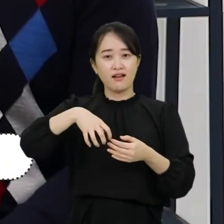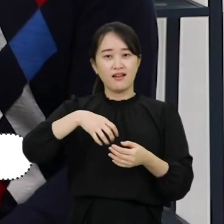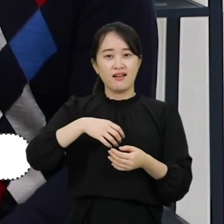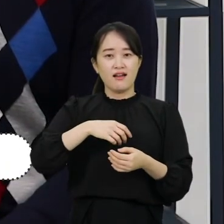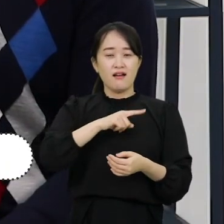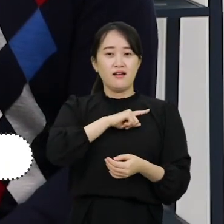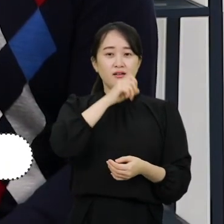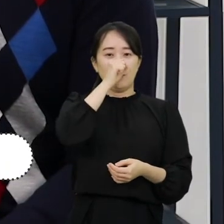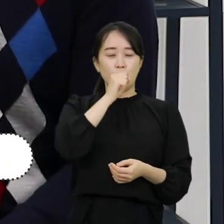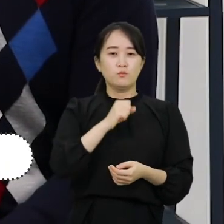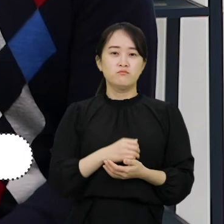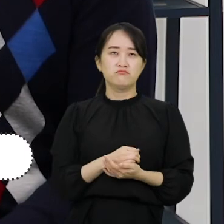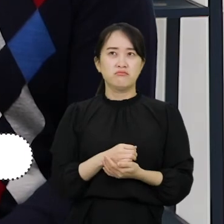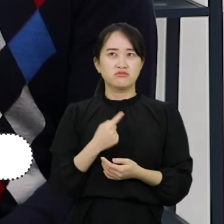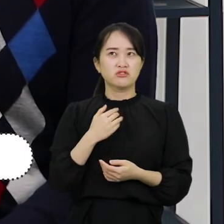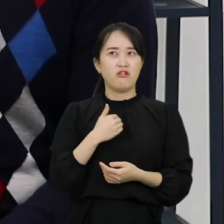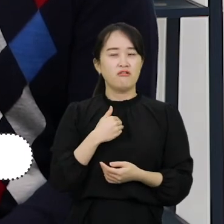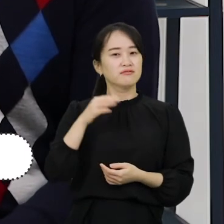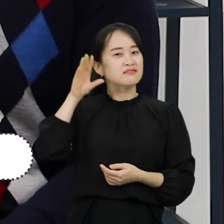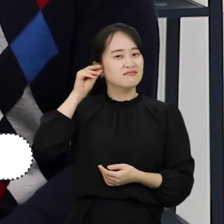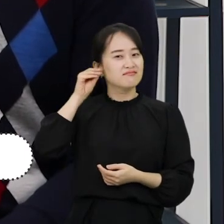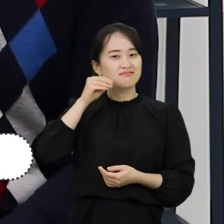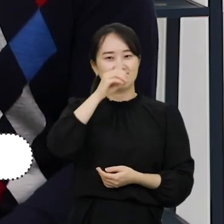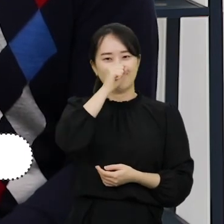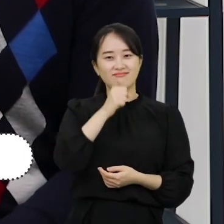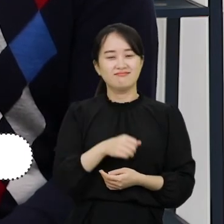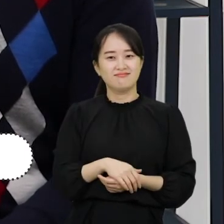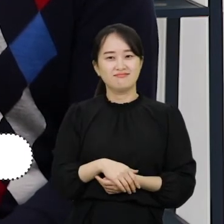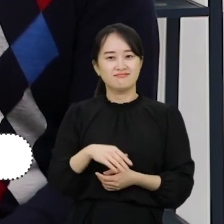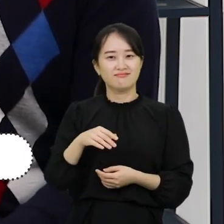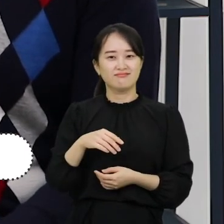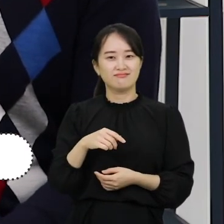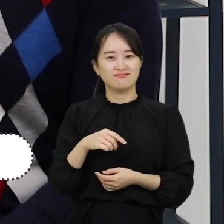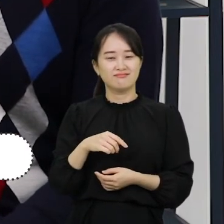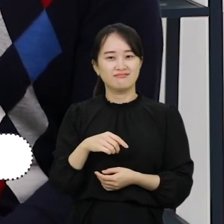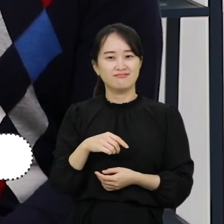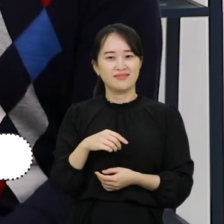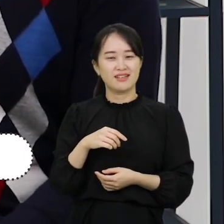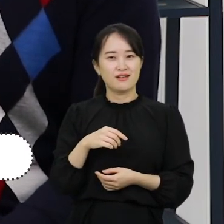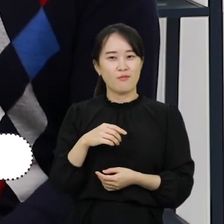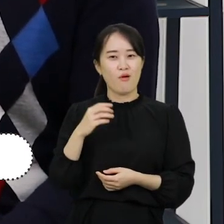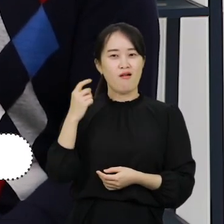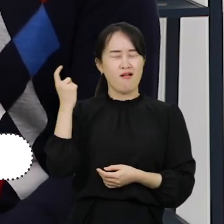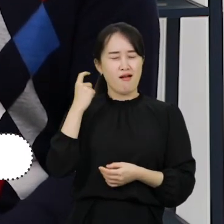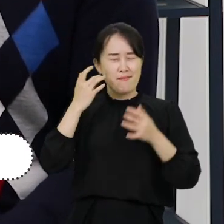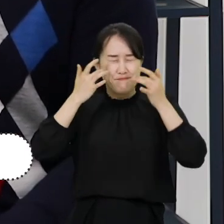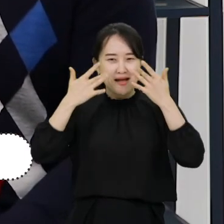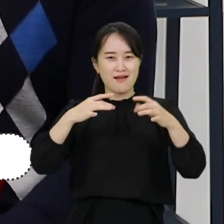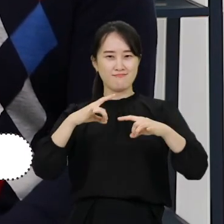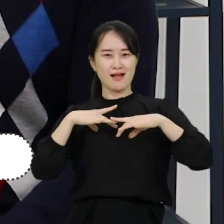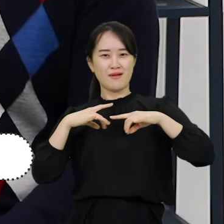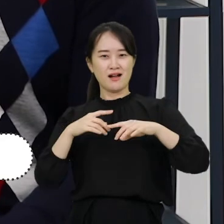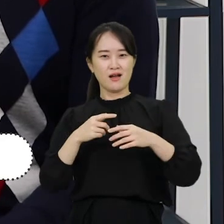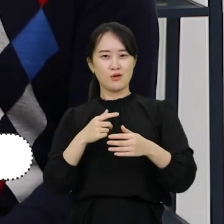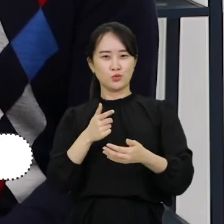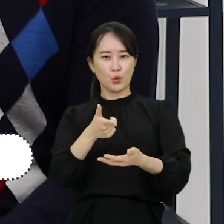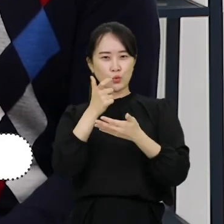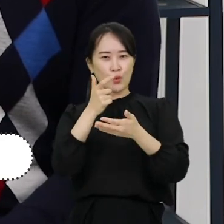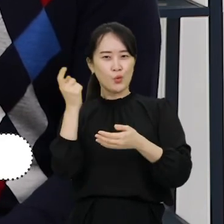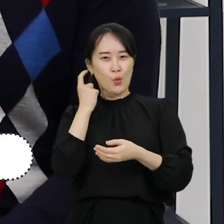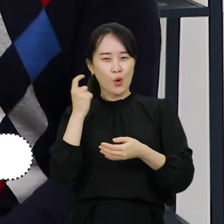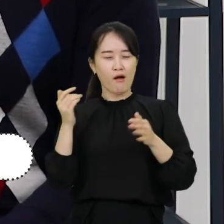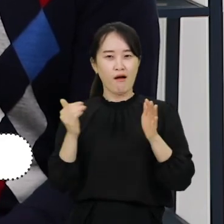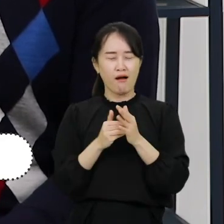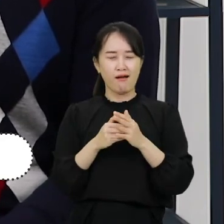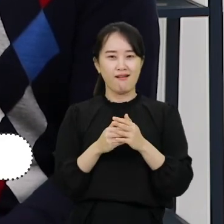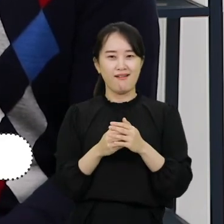가장 좋은 거는 저는 듣는 게 좋아요. 양쪽 서라운드로 팡팡팡 어떤 총을 쏘는 소리가 왼쪽에서 오른쪽에서 앞에서